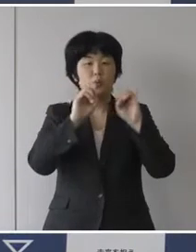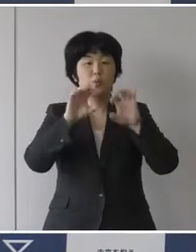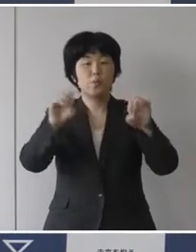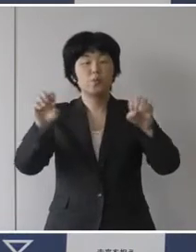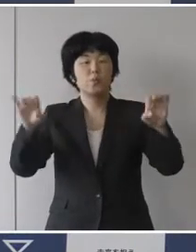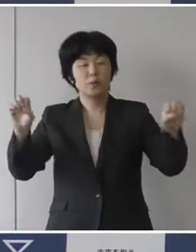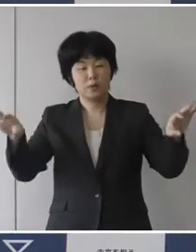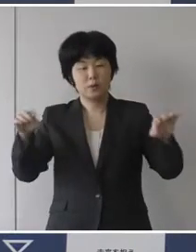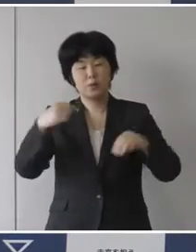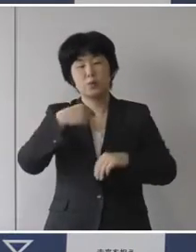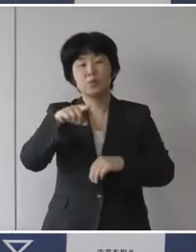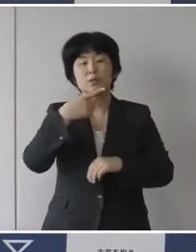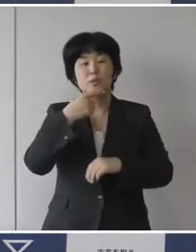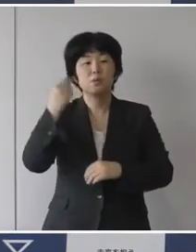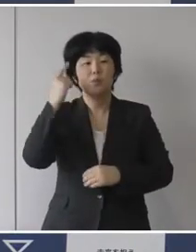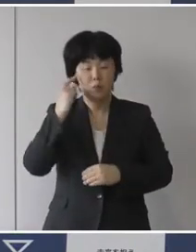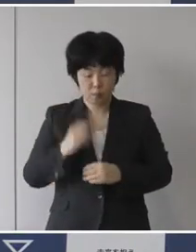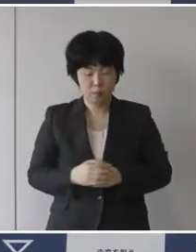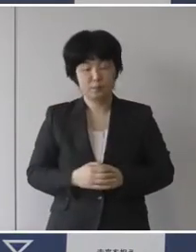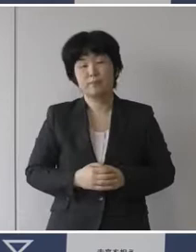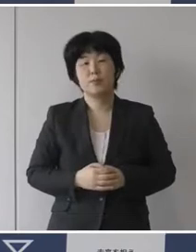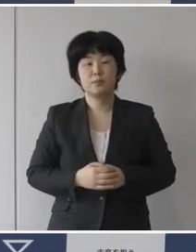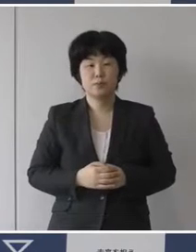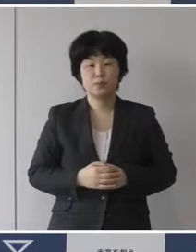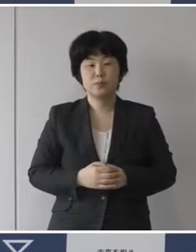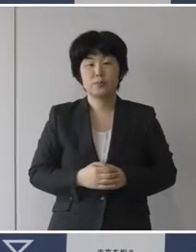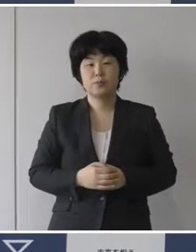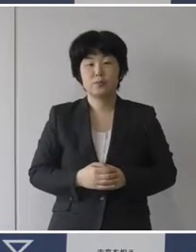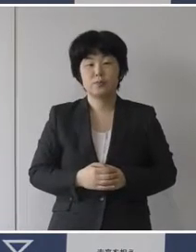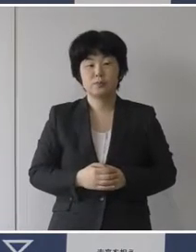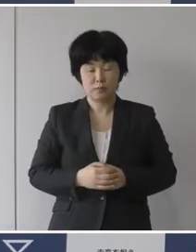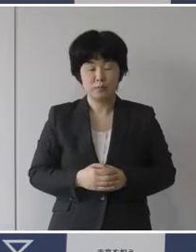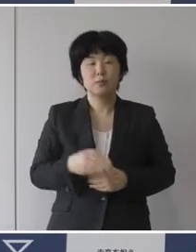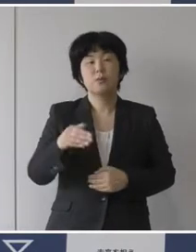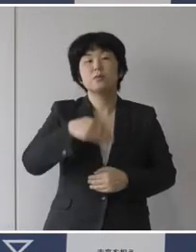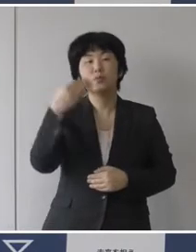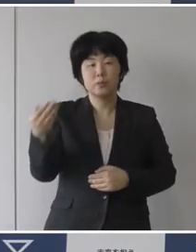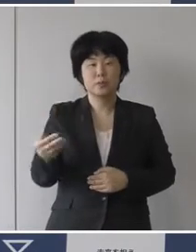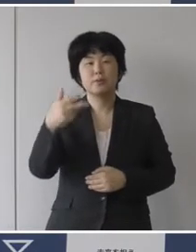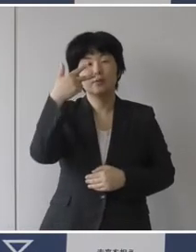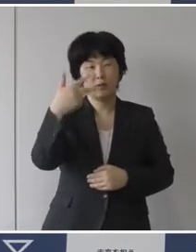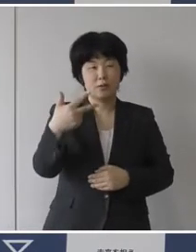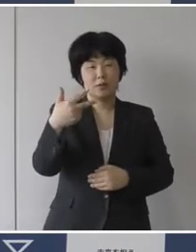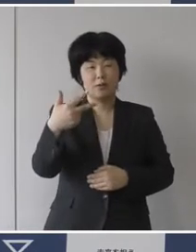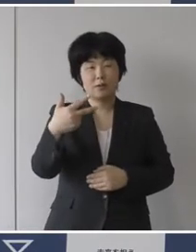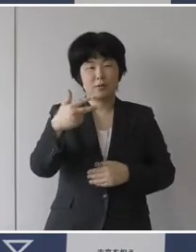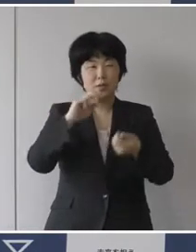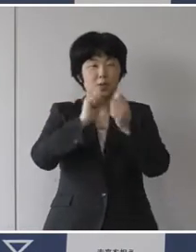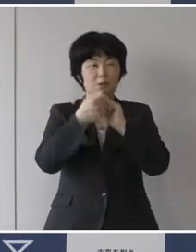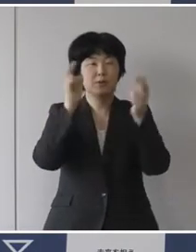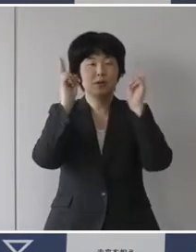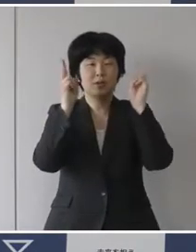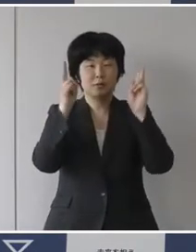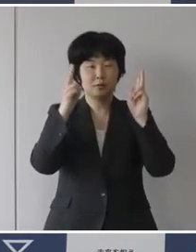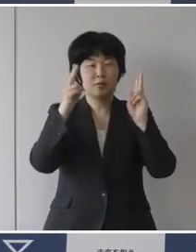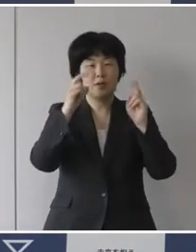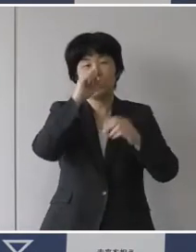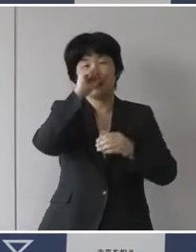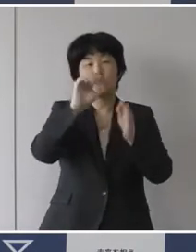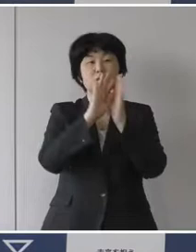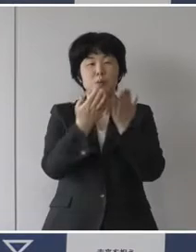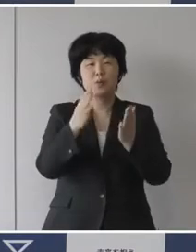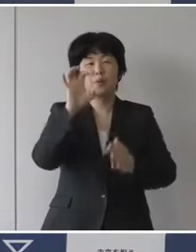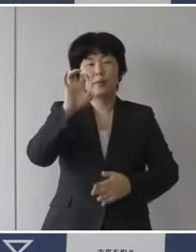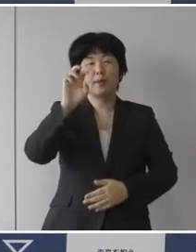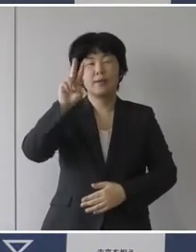化に努めていきたいということであります。 続きまして、カッコ7番です。株式会社吉本エリアアクションと